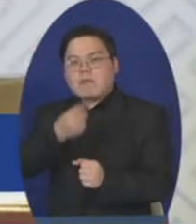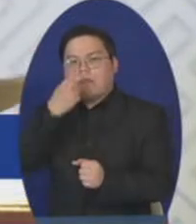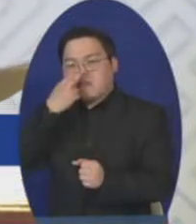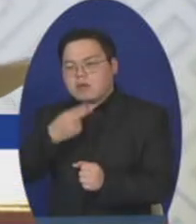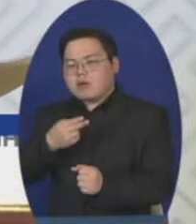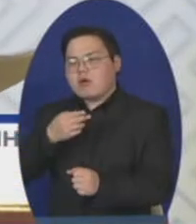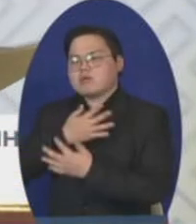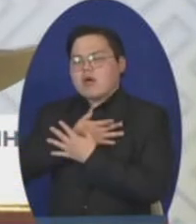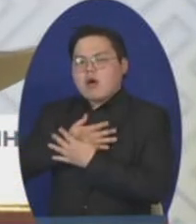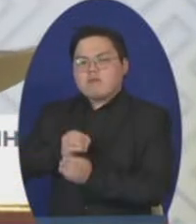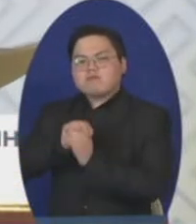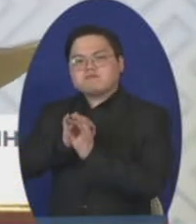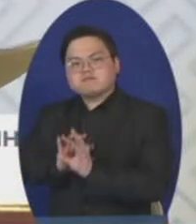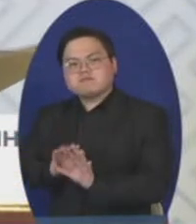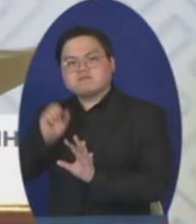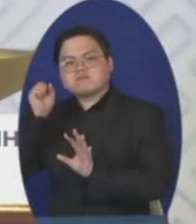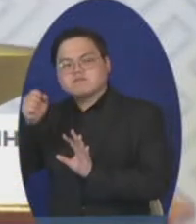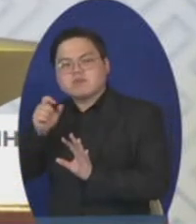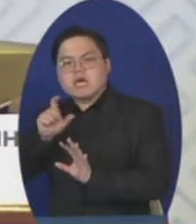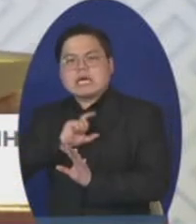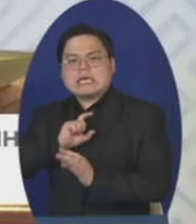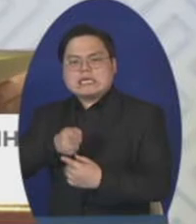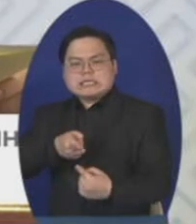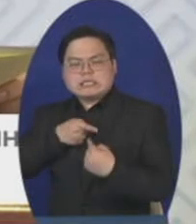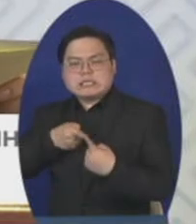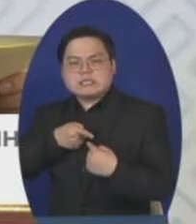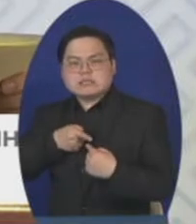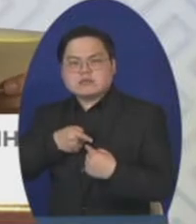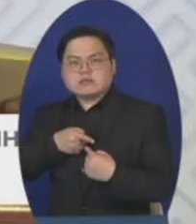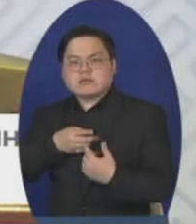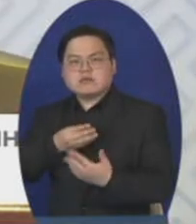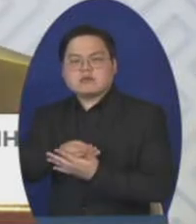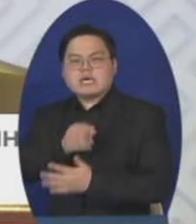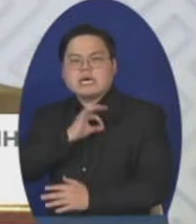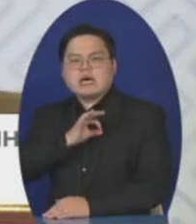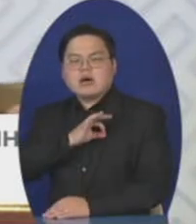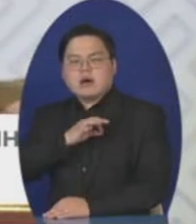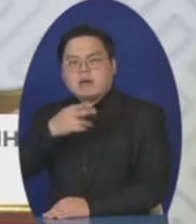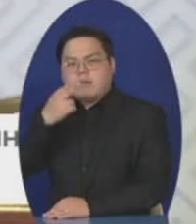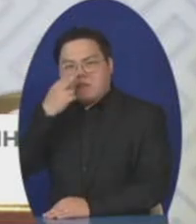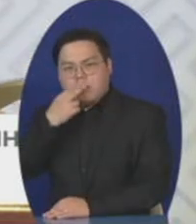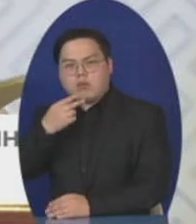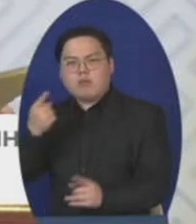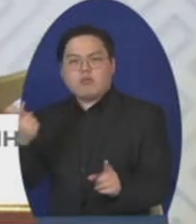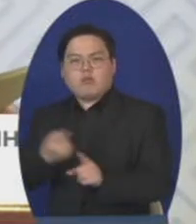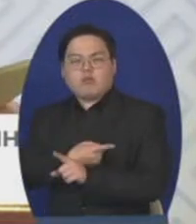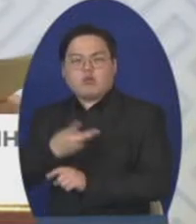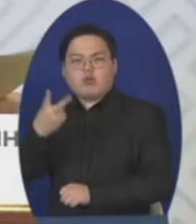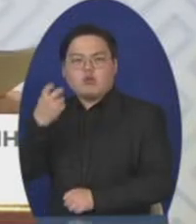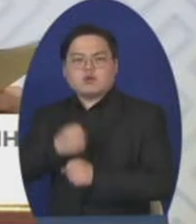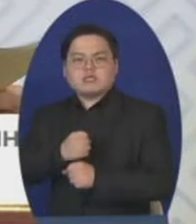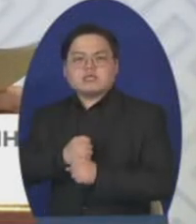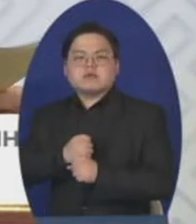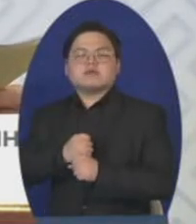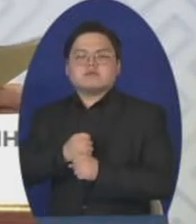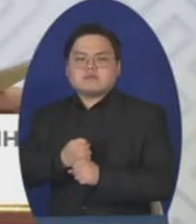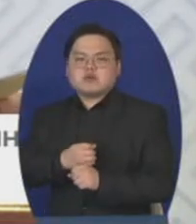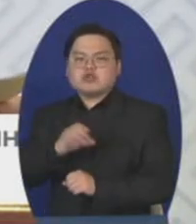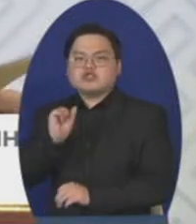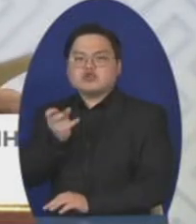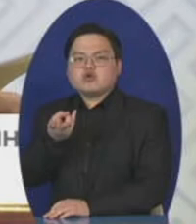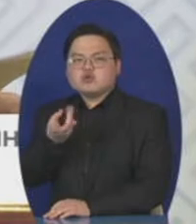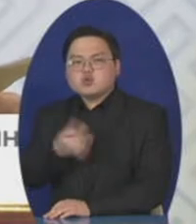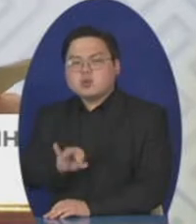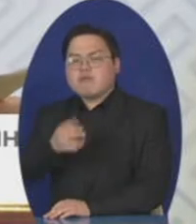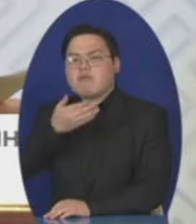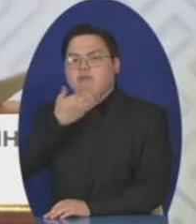цуглах, эвлэлдэн нэгдэх үгээ хэлэх хэрэгчлөөг хязгаарлахад одоо ашигласан онцгой одоо ёс ийм одоо ёс зүйгүй